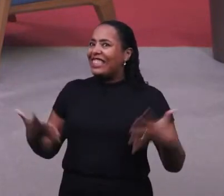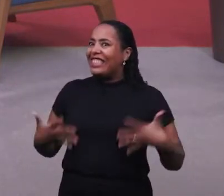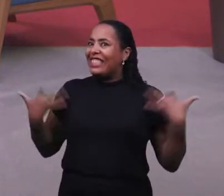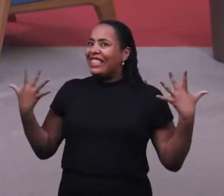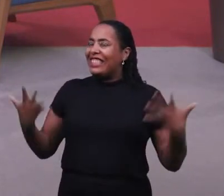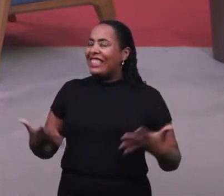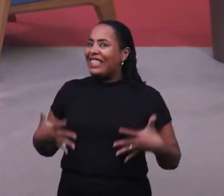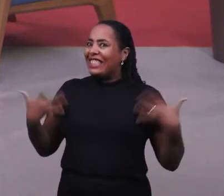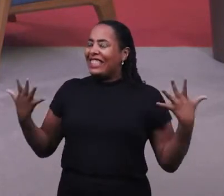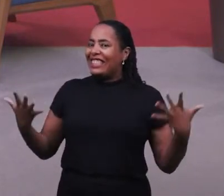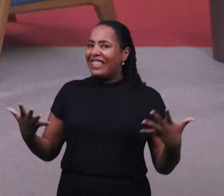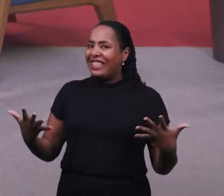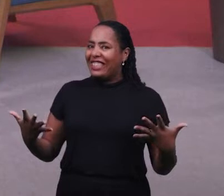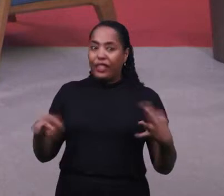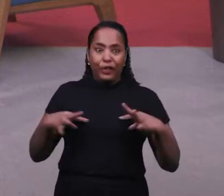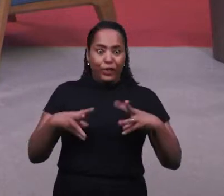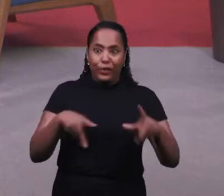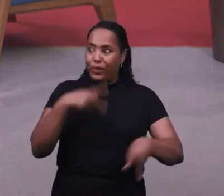la